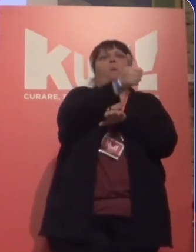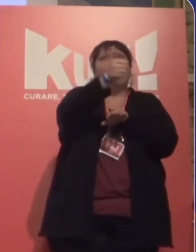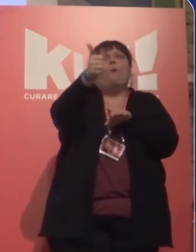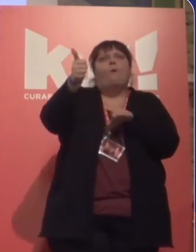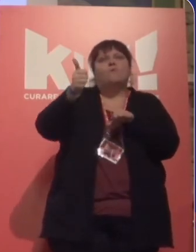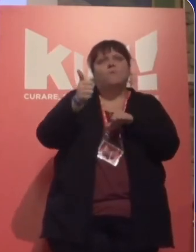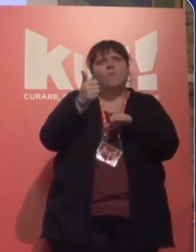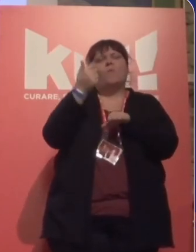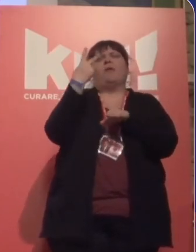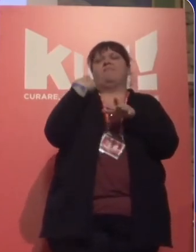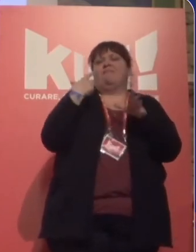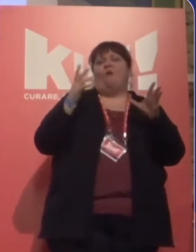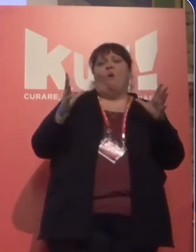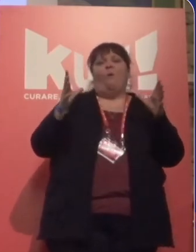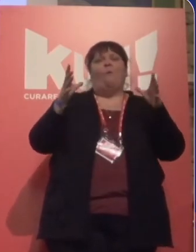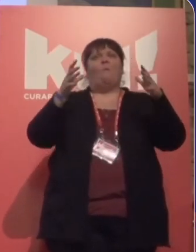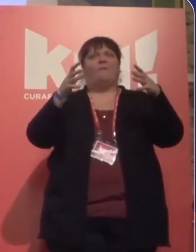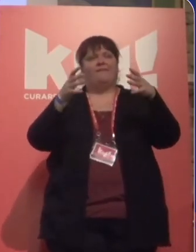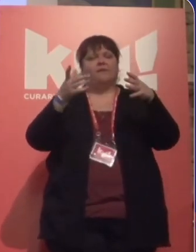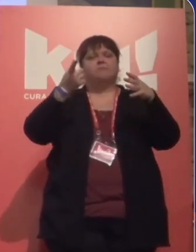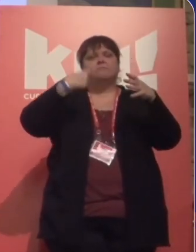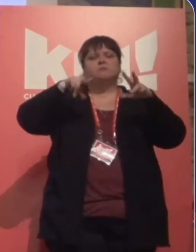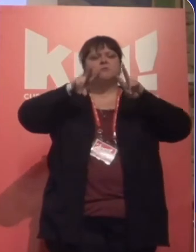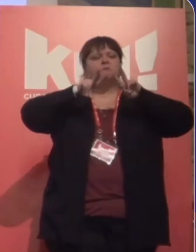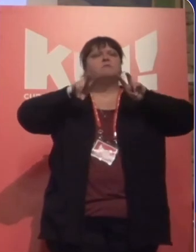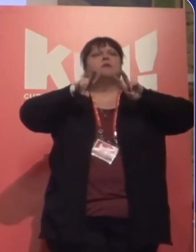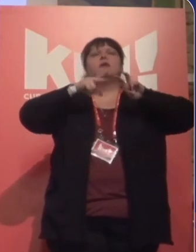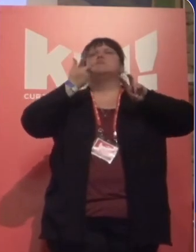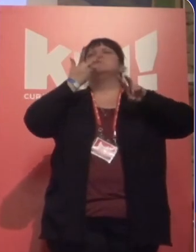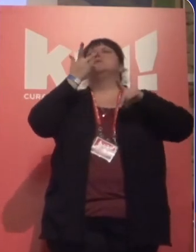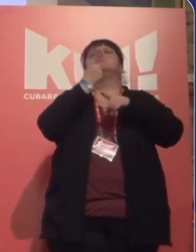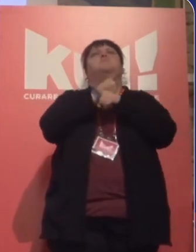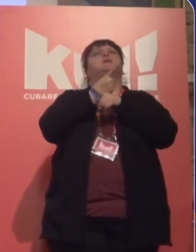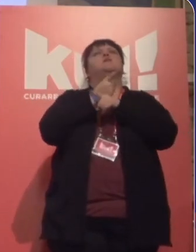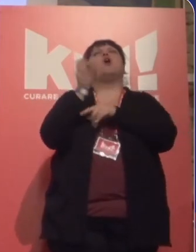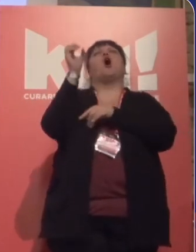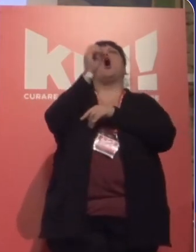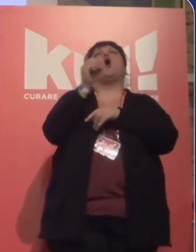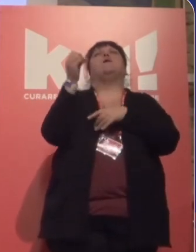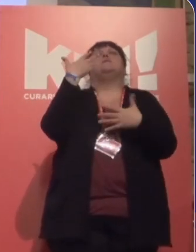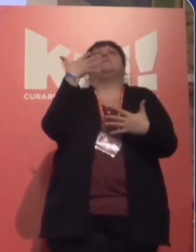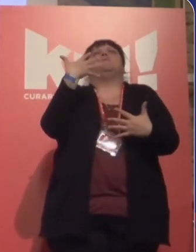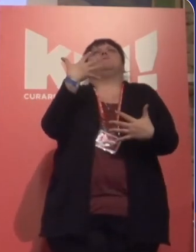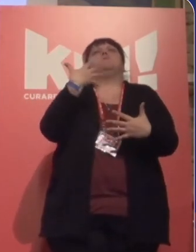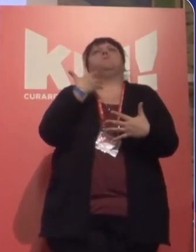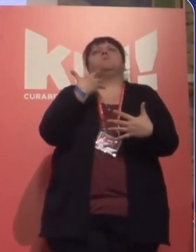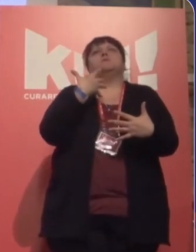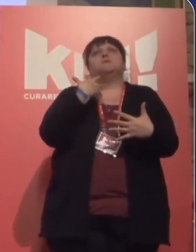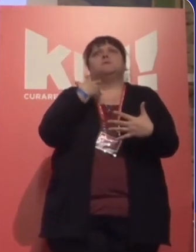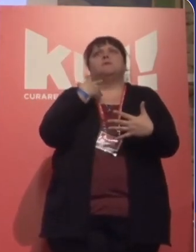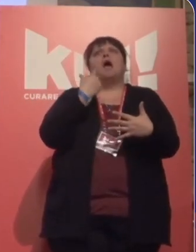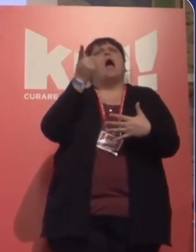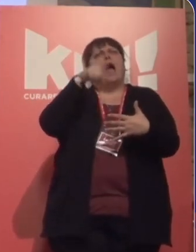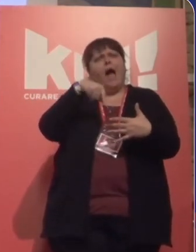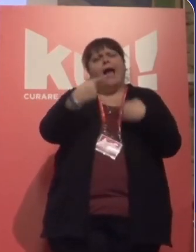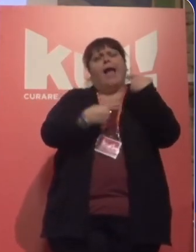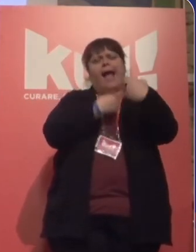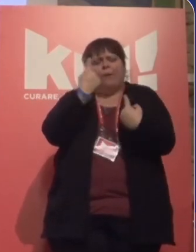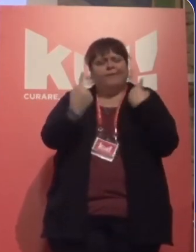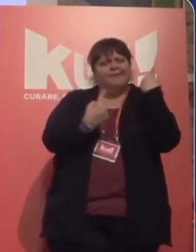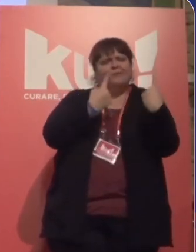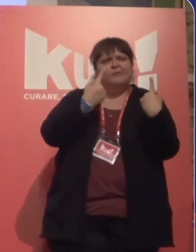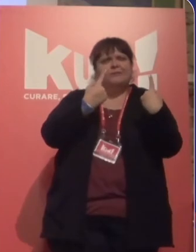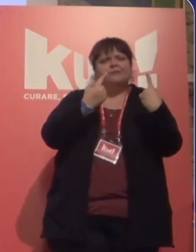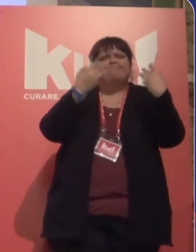comunità siamo alla ricerca di ossigeno anche se viviamo dentro ad una dimensione di incertezza quasi di